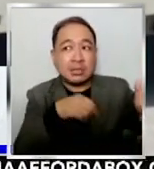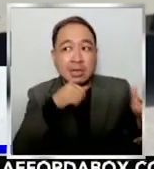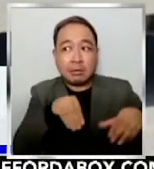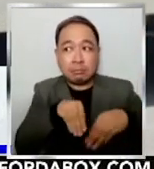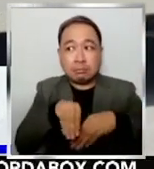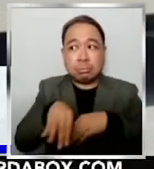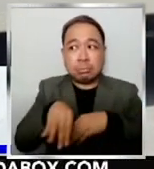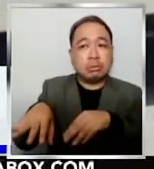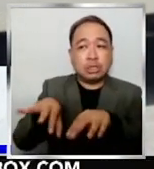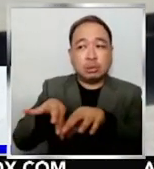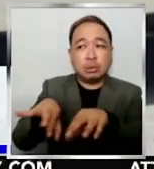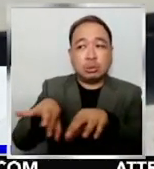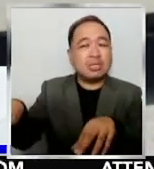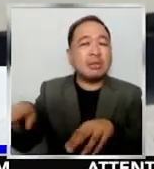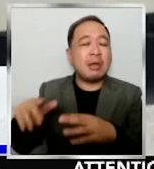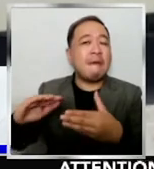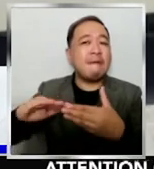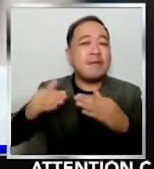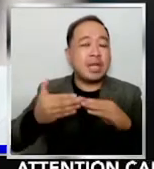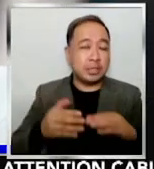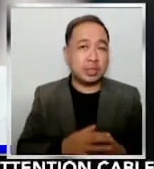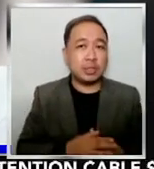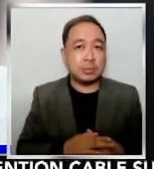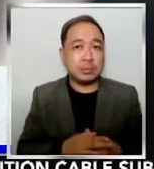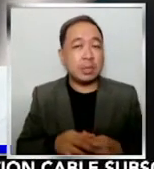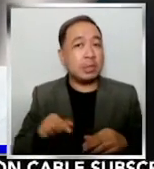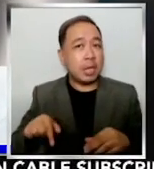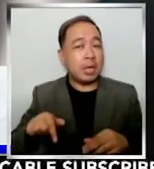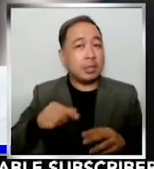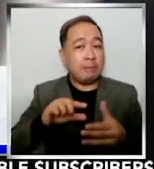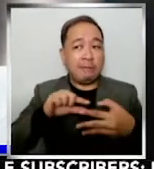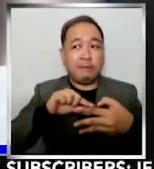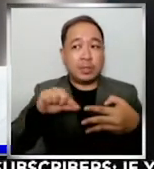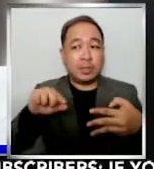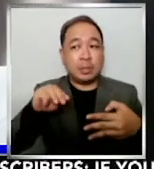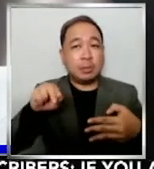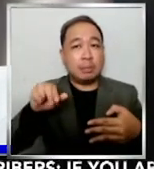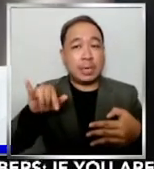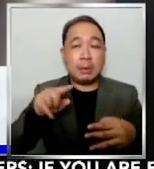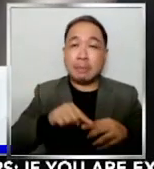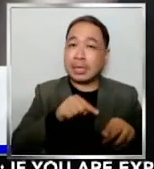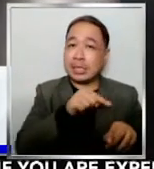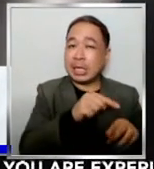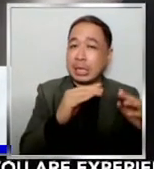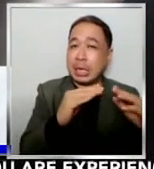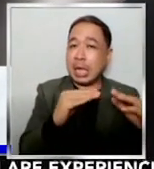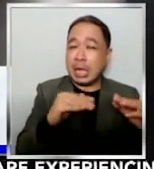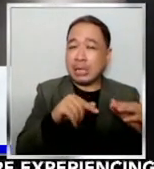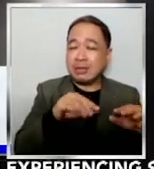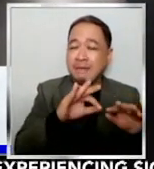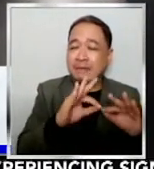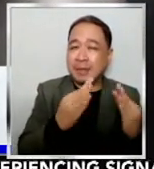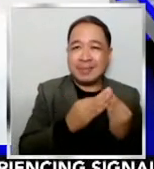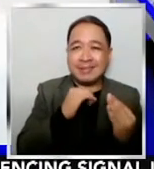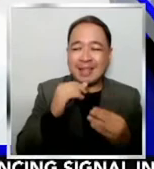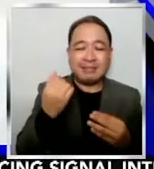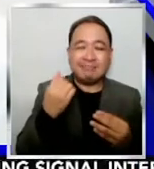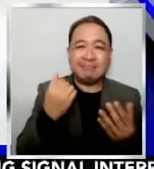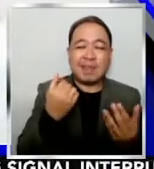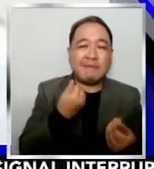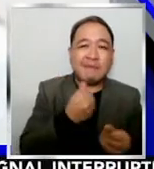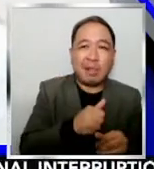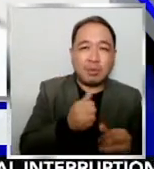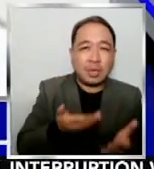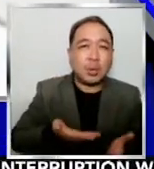ng sanidad nitong unang linggo ng Mayo, hindi umano nasunod ni Acebias ang naging rekomendasyon ng opisina. Sabi ko sa